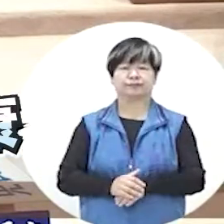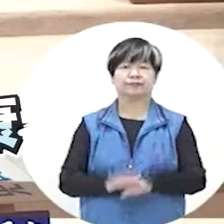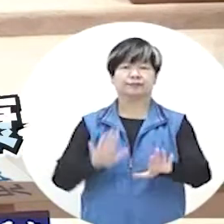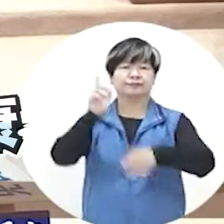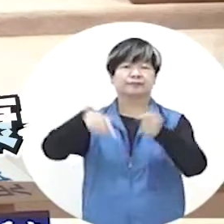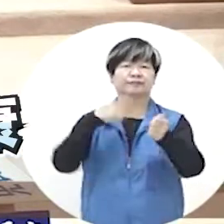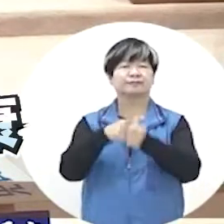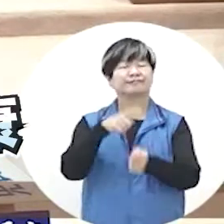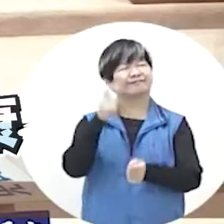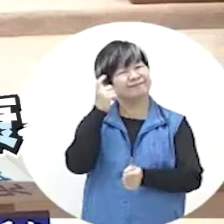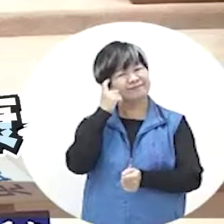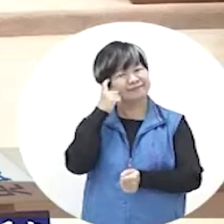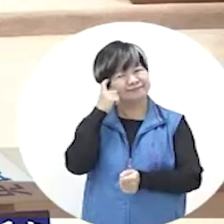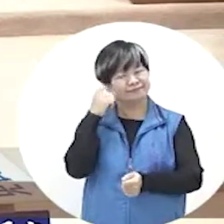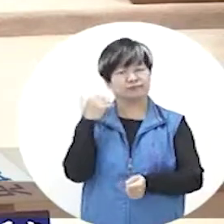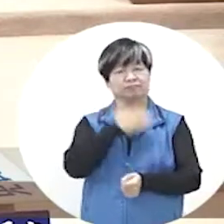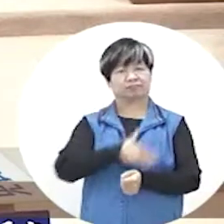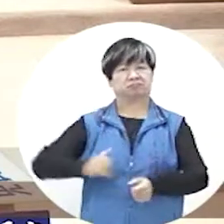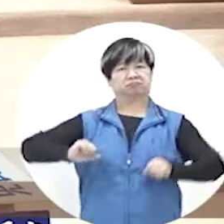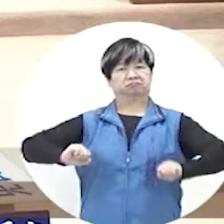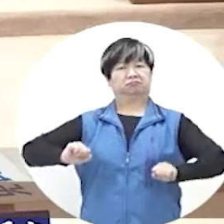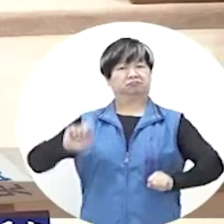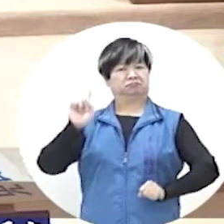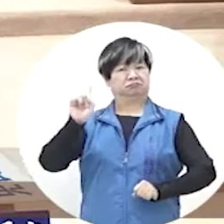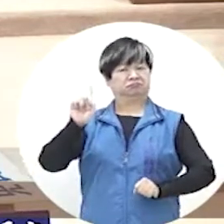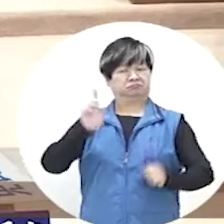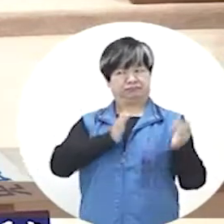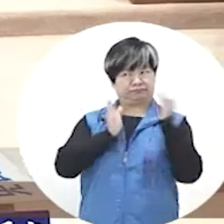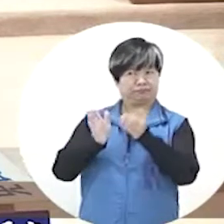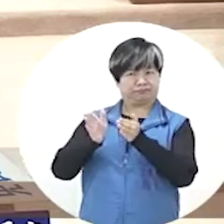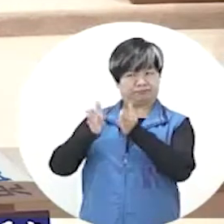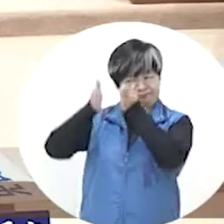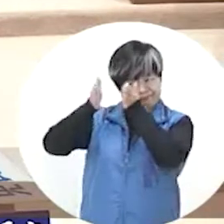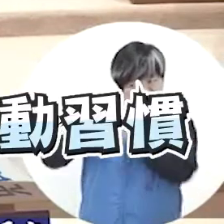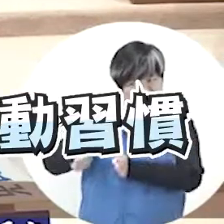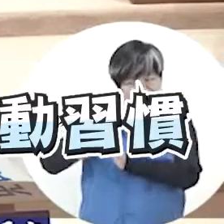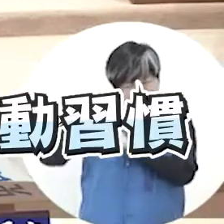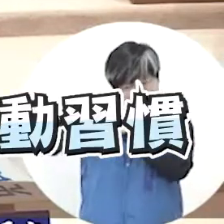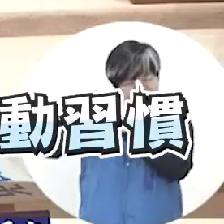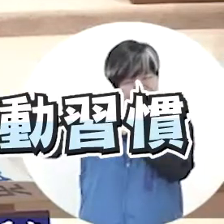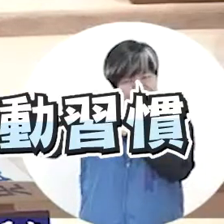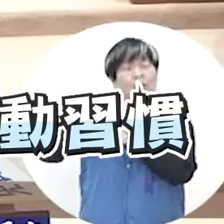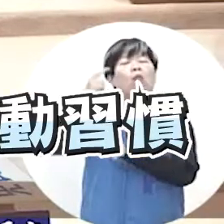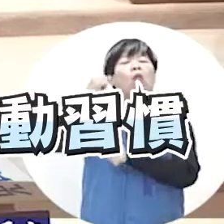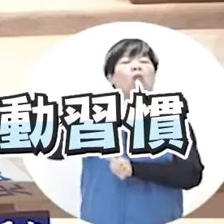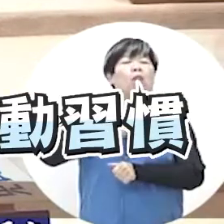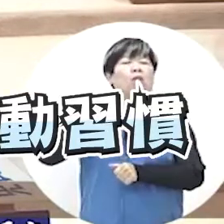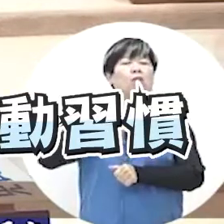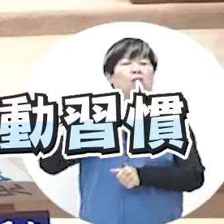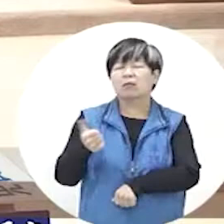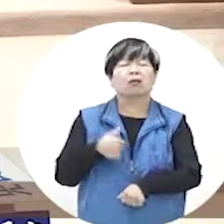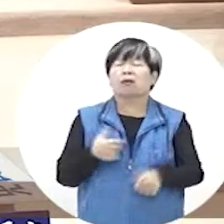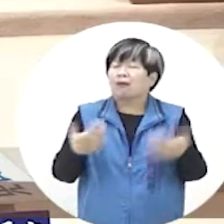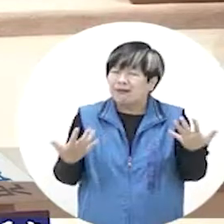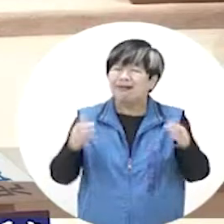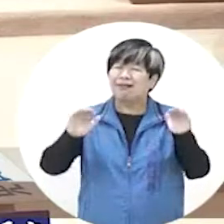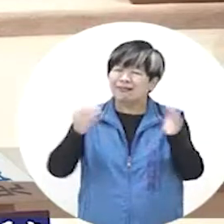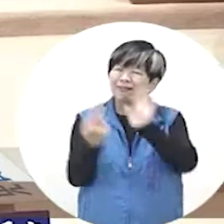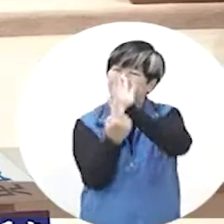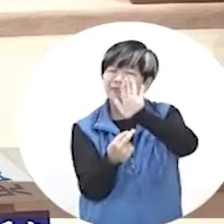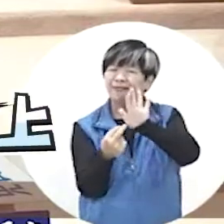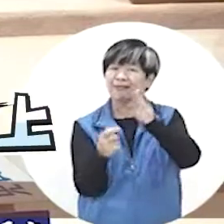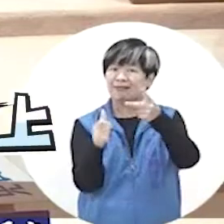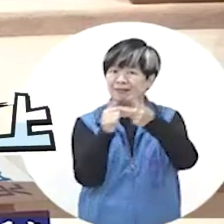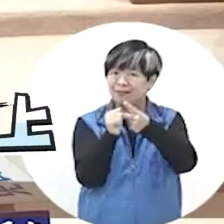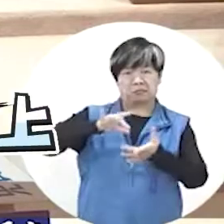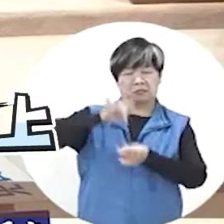我们想要达到身体健康，那请你选这个模组，然后这个模组选了之后，长辈至少他可以培养好的运动习惯，或者是心灵的模